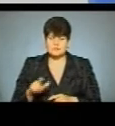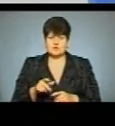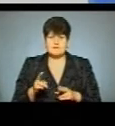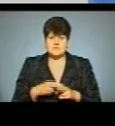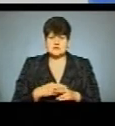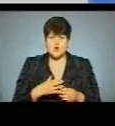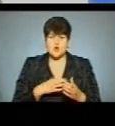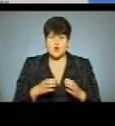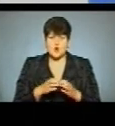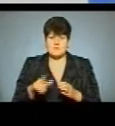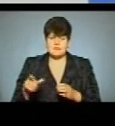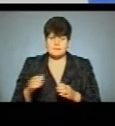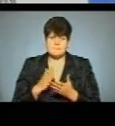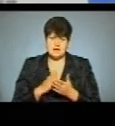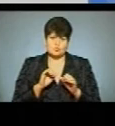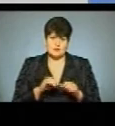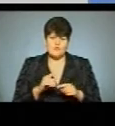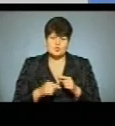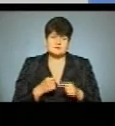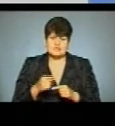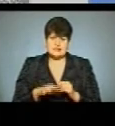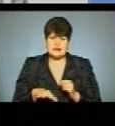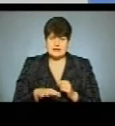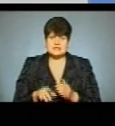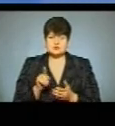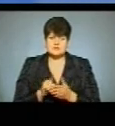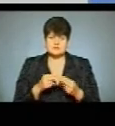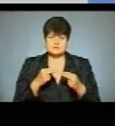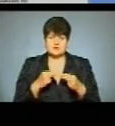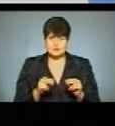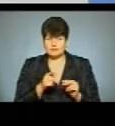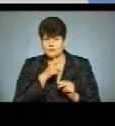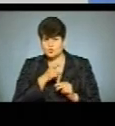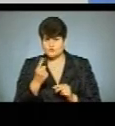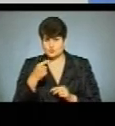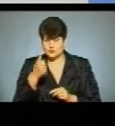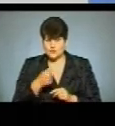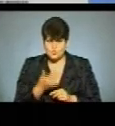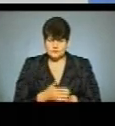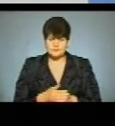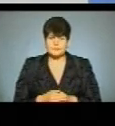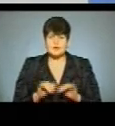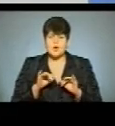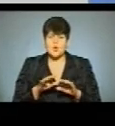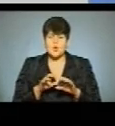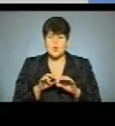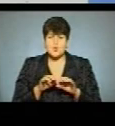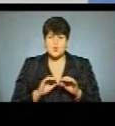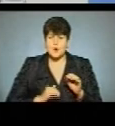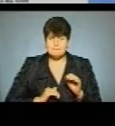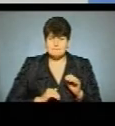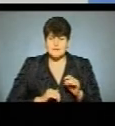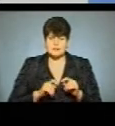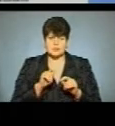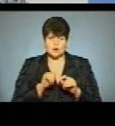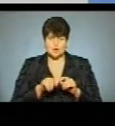громадянства мають право успадкувати ділянку, але зобов'язані збути її впродовж року. Компанії контролюють іноземці,